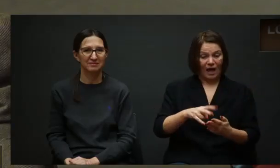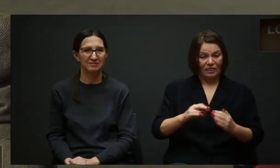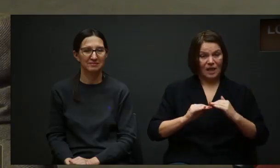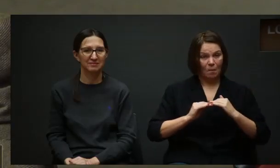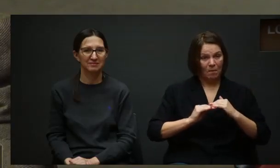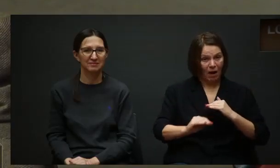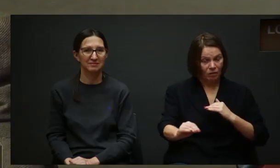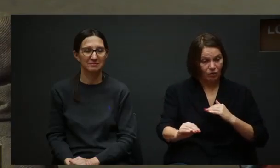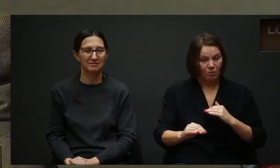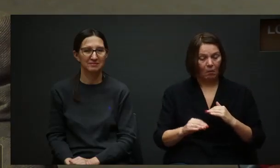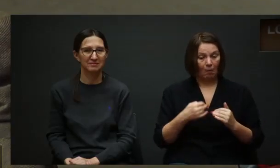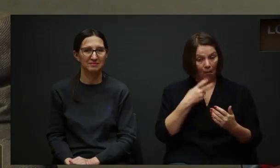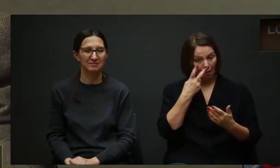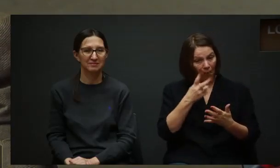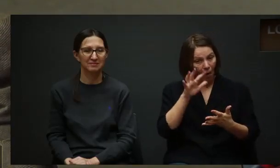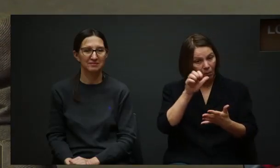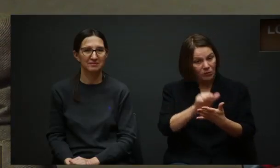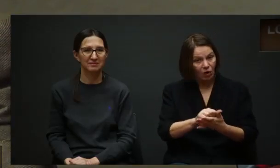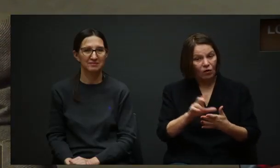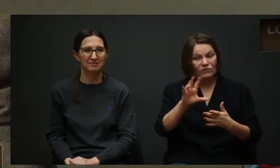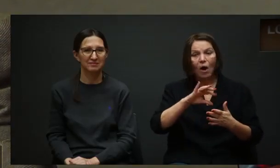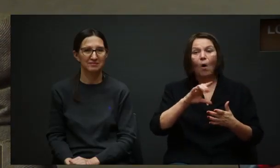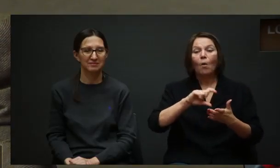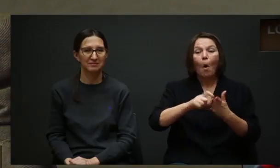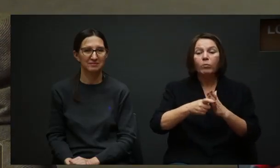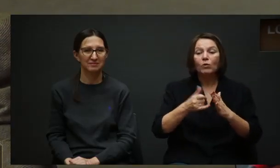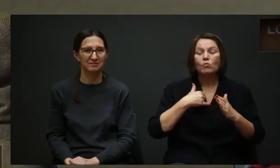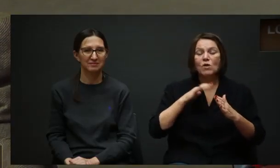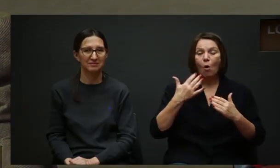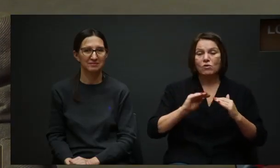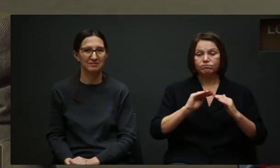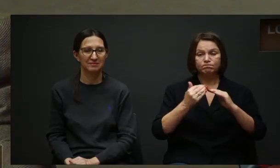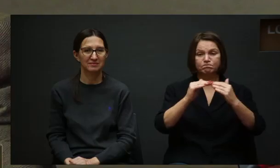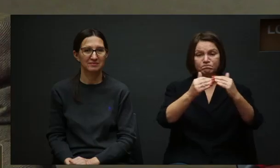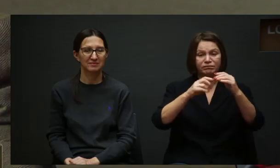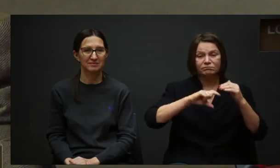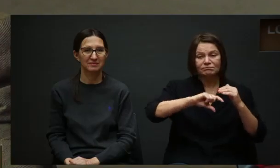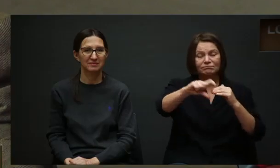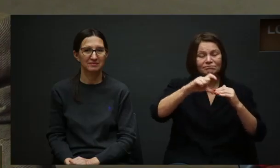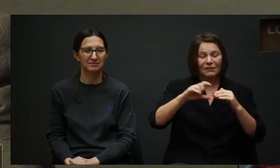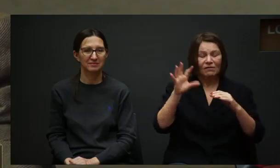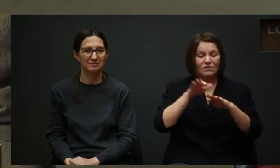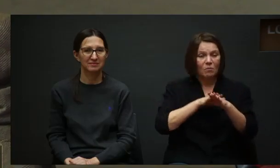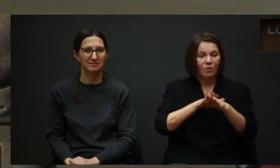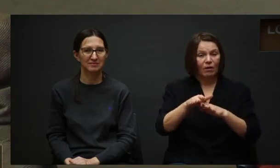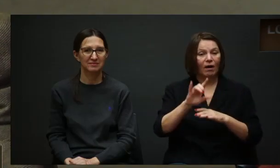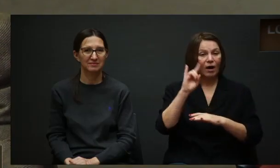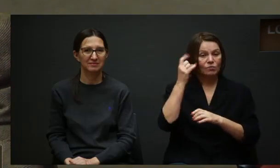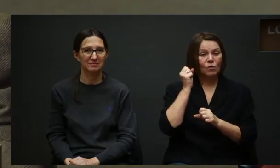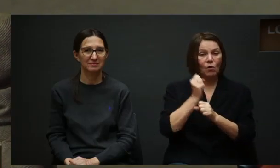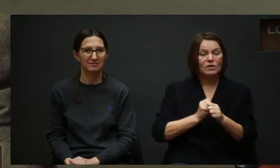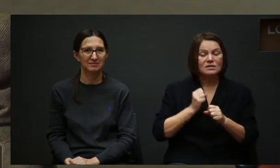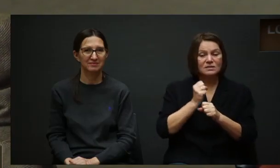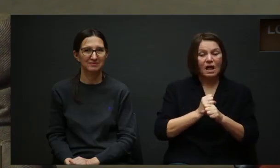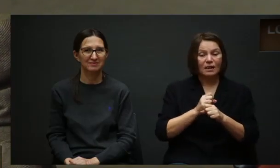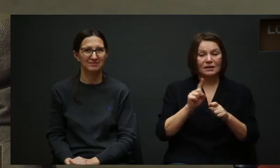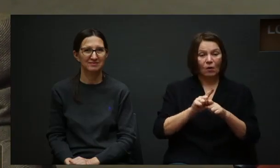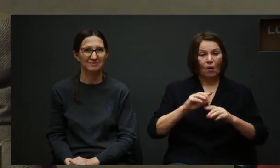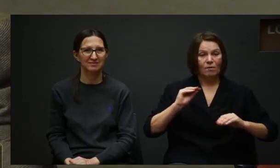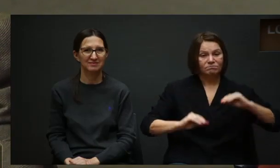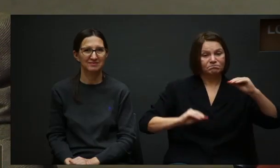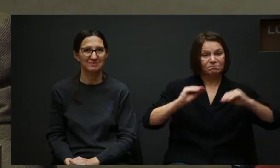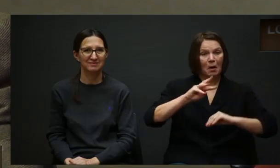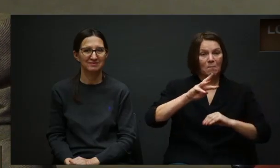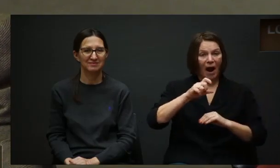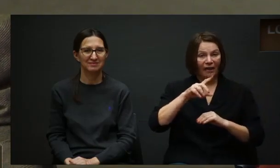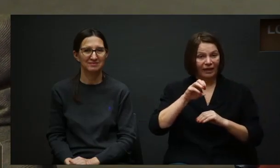какой-то момент обнаружилось, что вся комната заставлена этими домиками. Вот, оказалось, что ребенок сделал градостроительный макет. Это было,